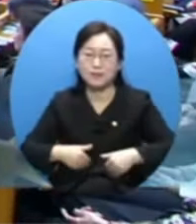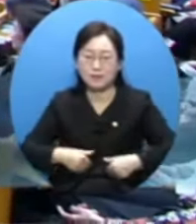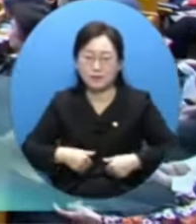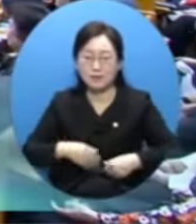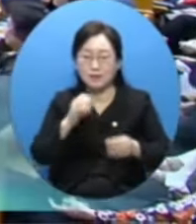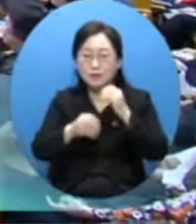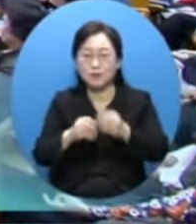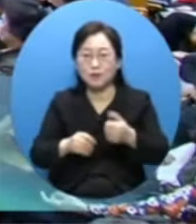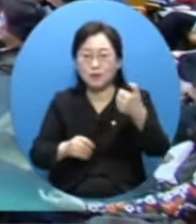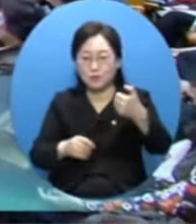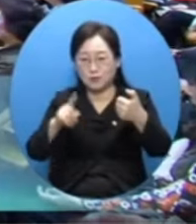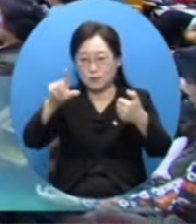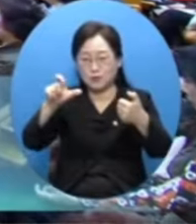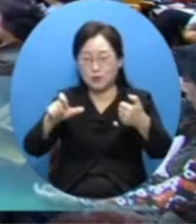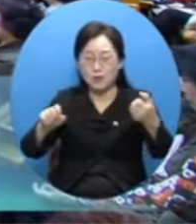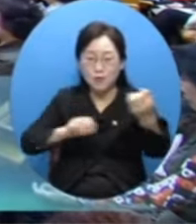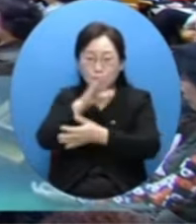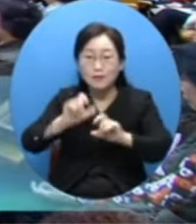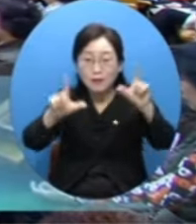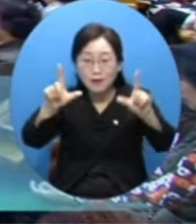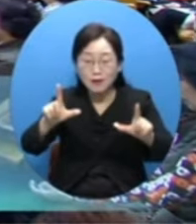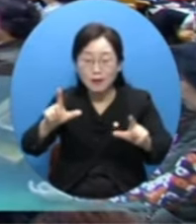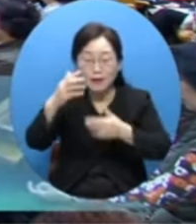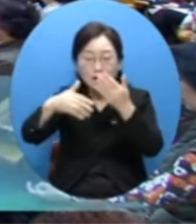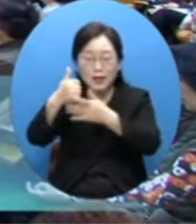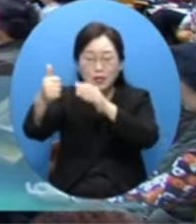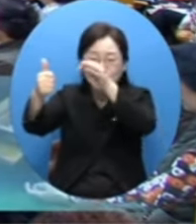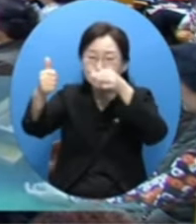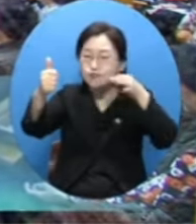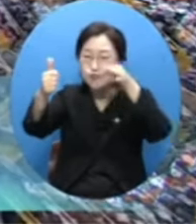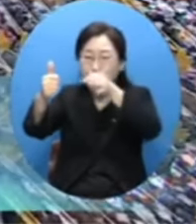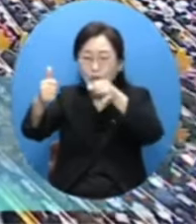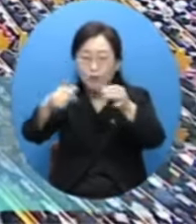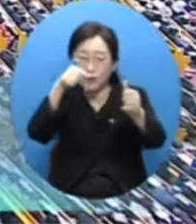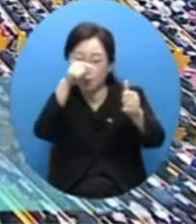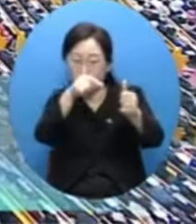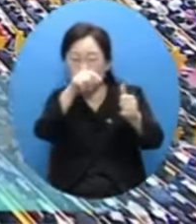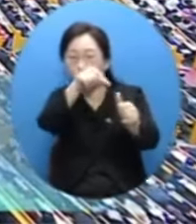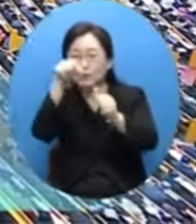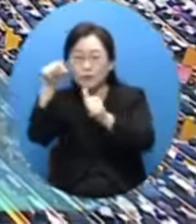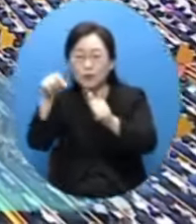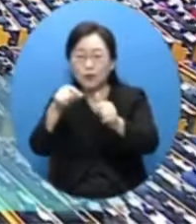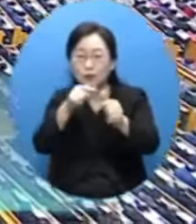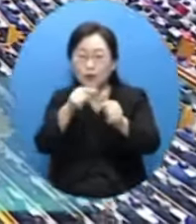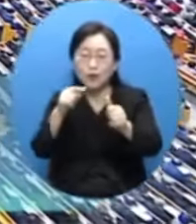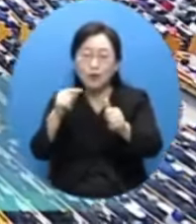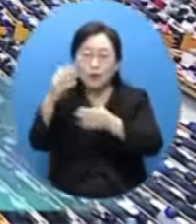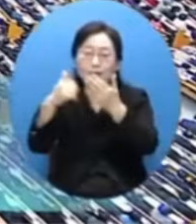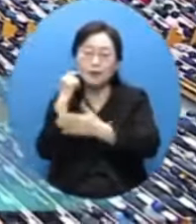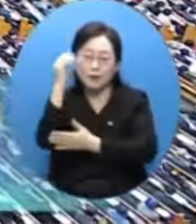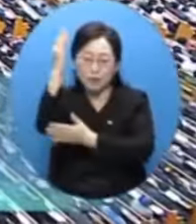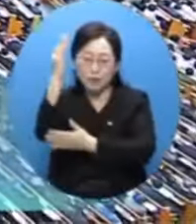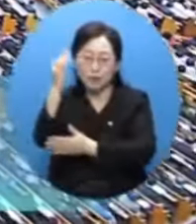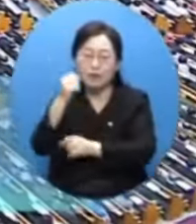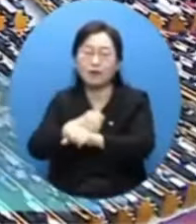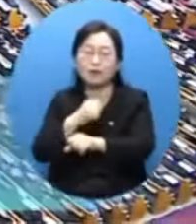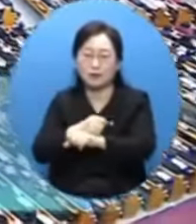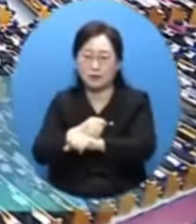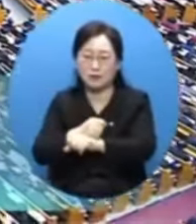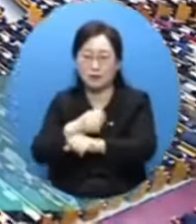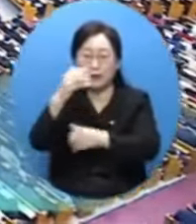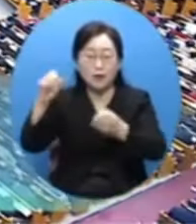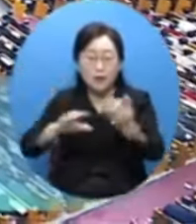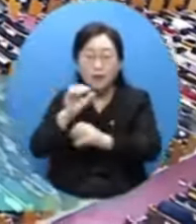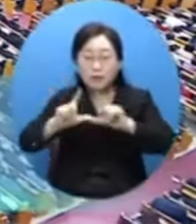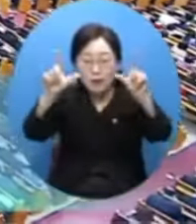15절은 말씀합니다. 환난 날에 나를 부르라. 내가 너를 건지리니 내가 나를 영화롭게 하리로다. 환난 날에 나를